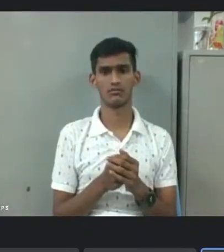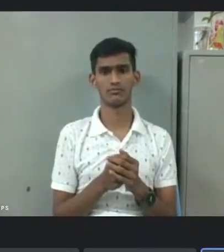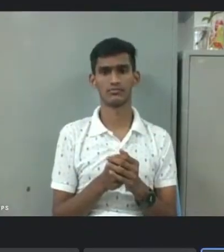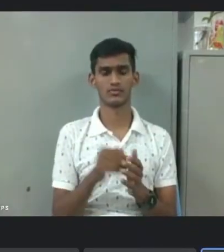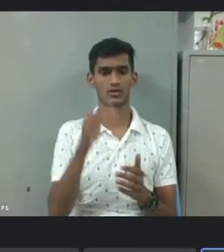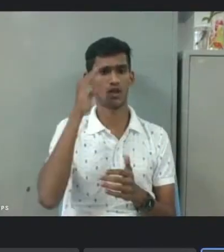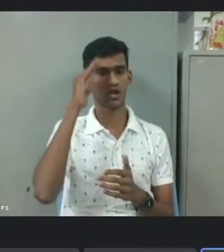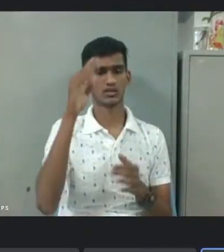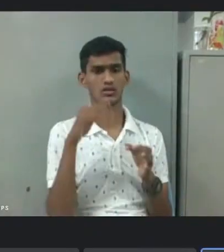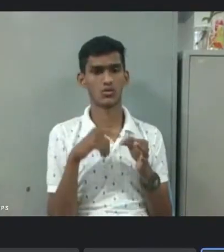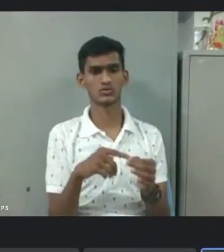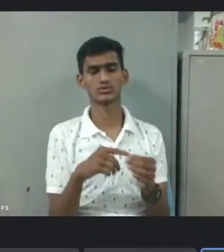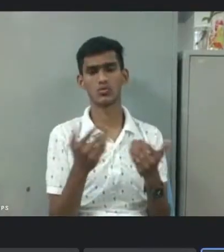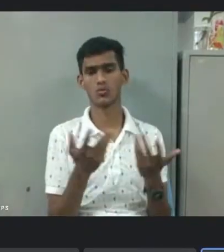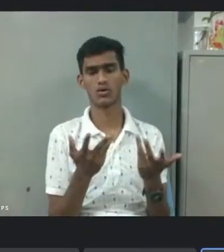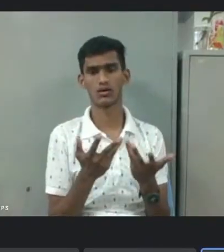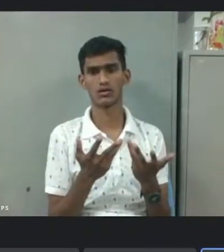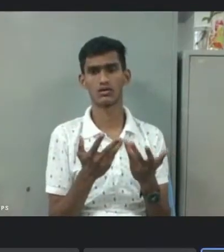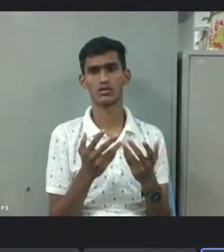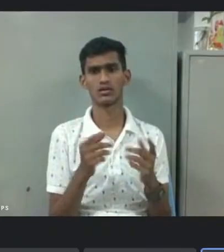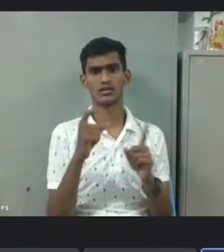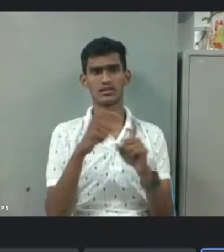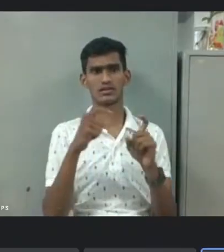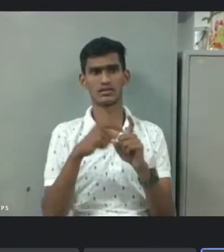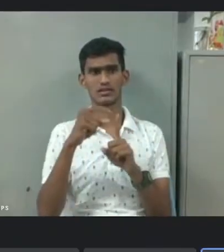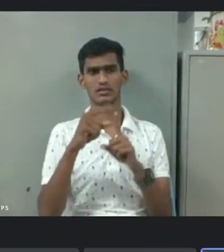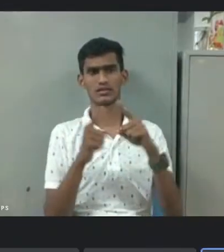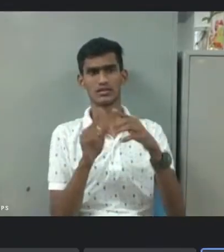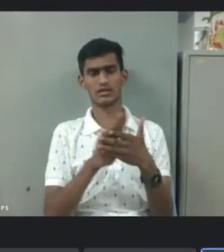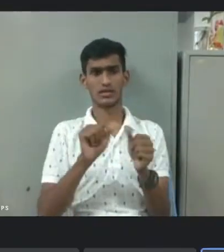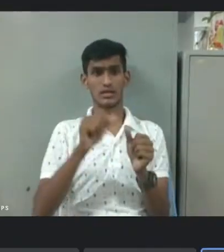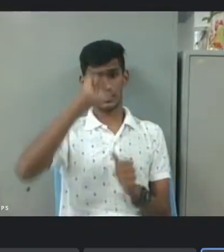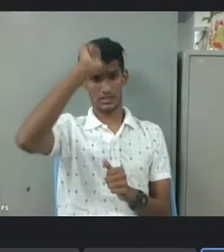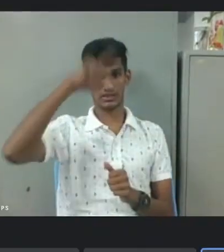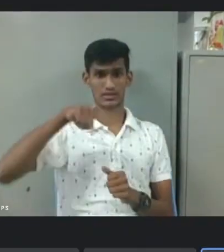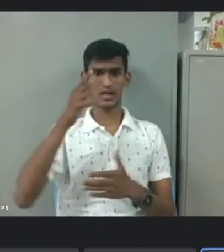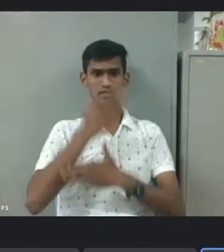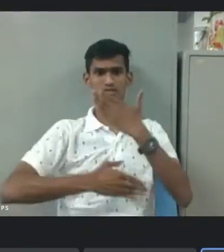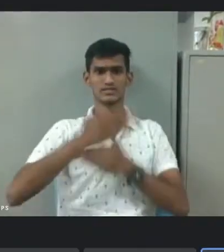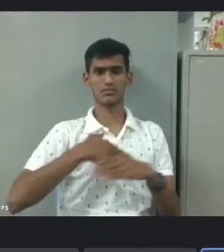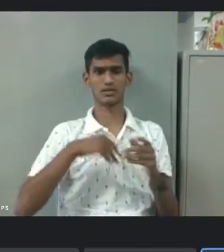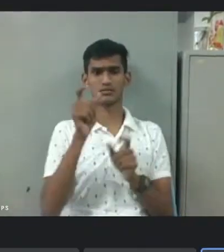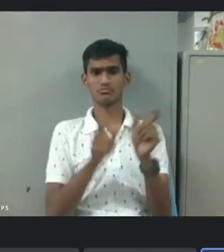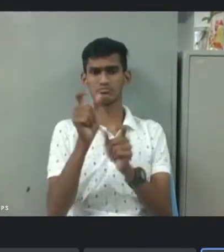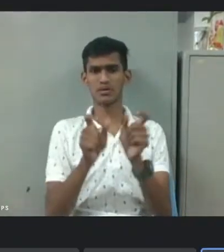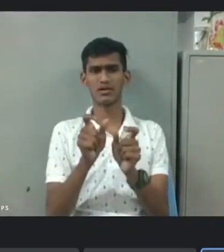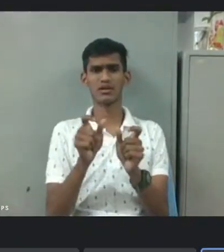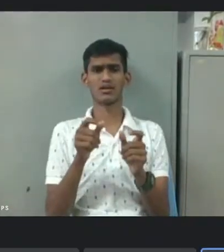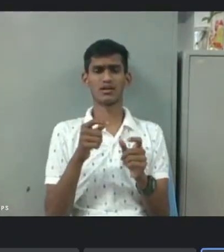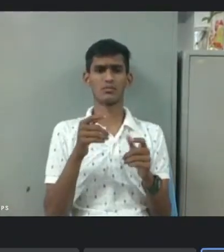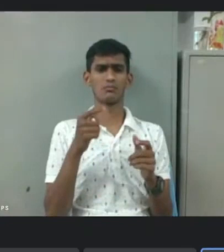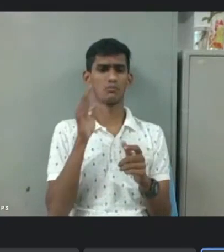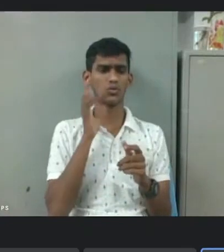മാഡം, അടുത്ത ഒരു ചോദ്യം ദീപ്തി ചോദിച്ചിരിക്കുന്നത് ഇന്ത്യയിലെ ഡിസബിലിറ്റി ഉള്ള വ്യക്തികൾ ഫേസ് ചെയ്യുന്ന മേജർ ചാലഞ്ചസ്